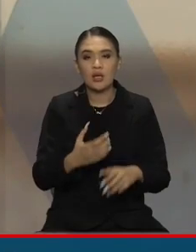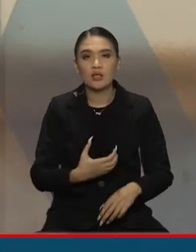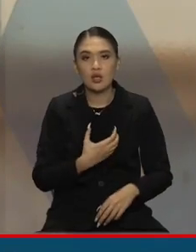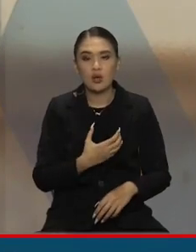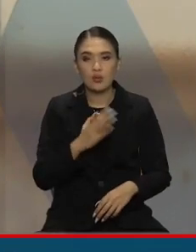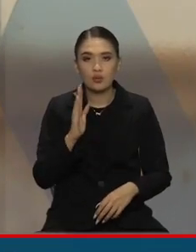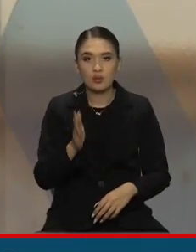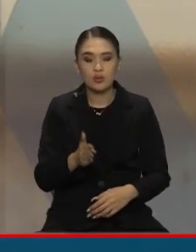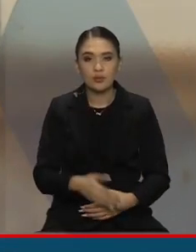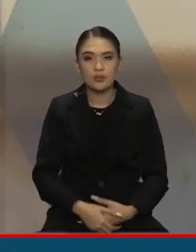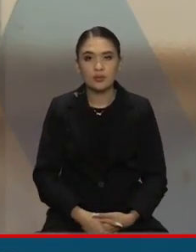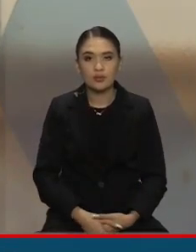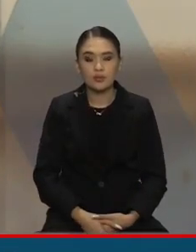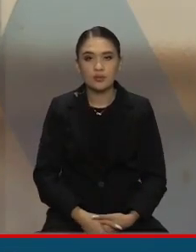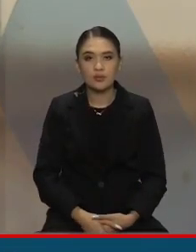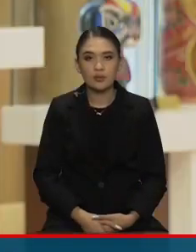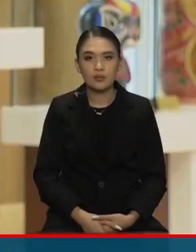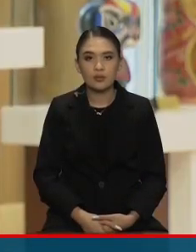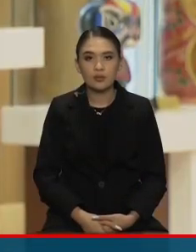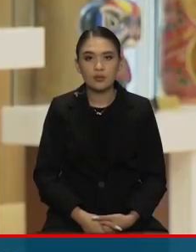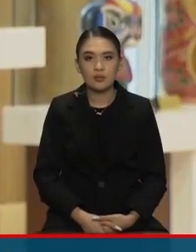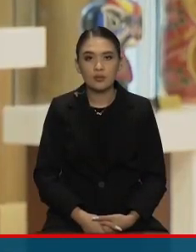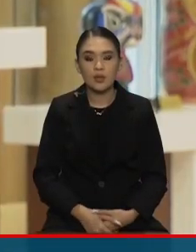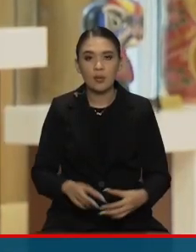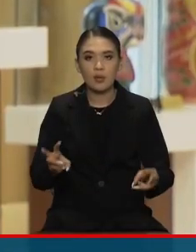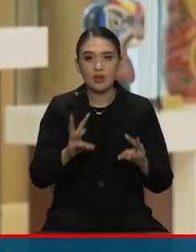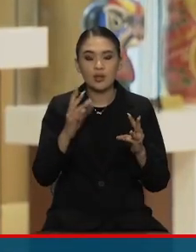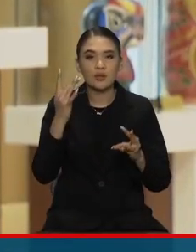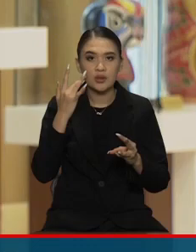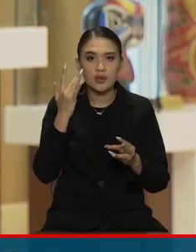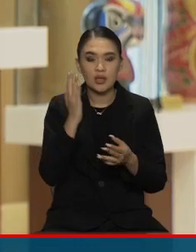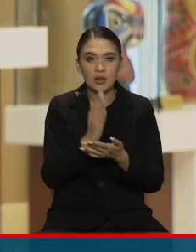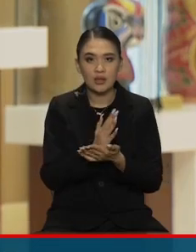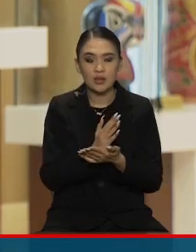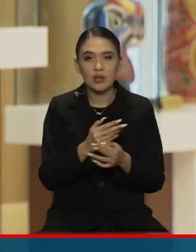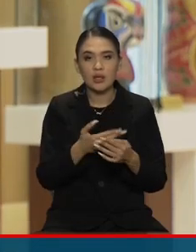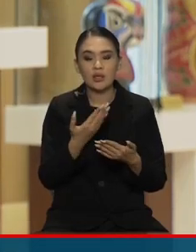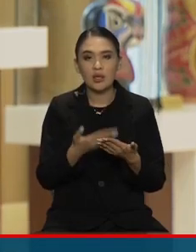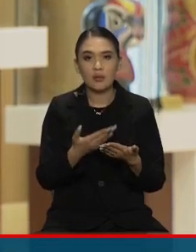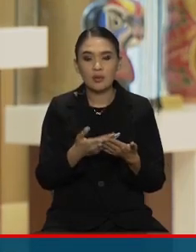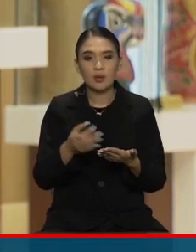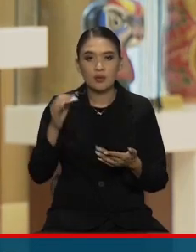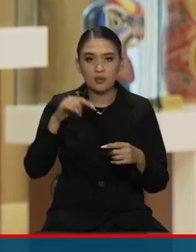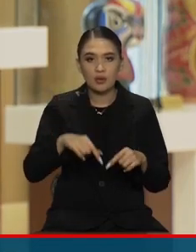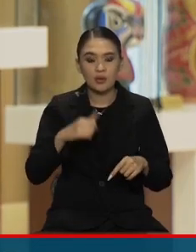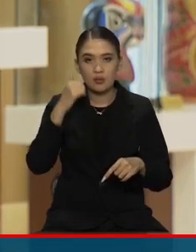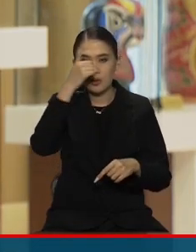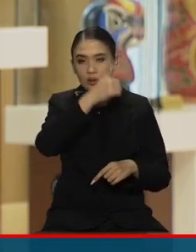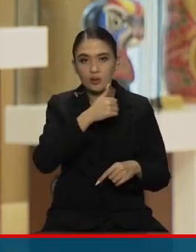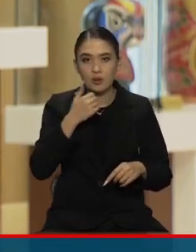от подобного пожары всегда происходит например только в этом году